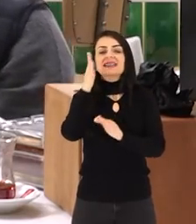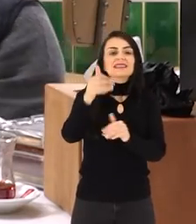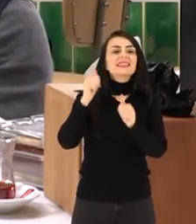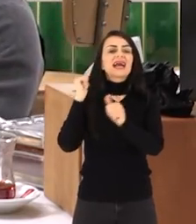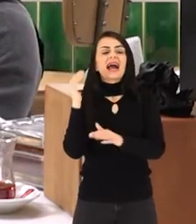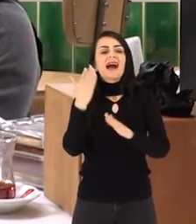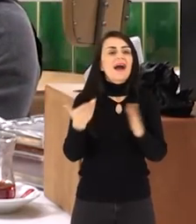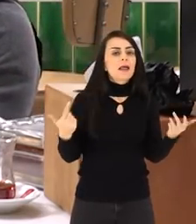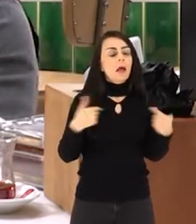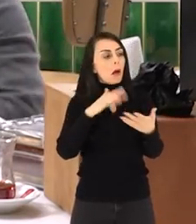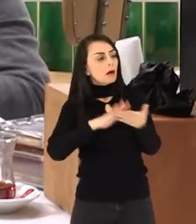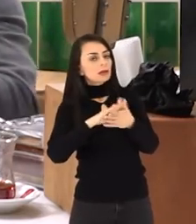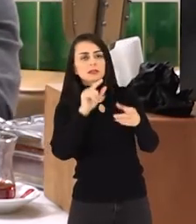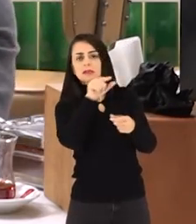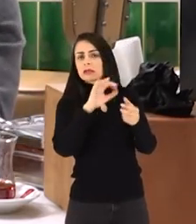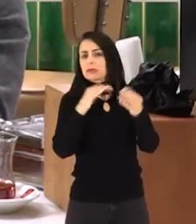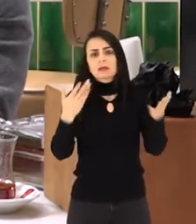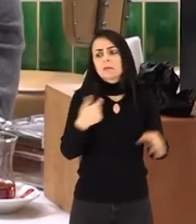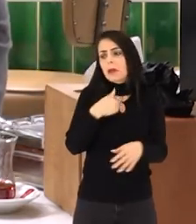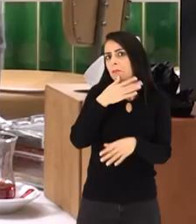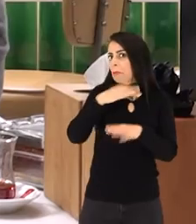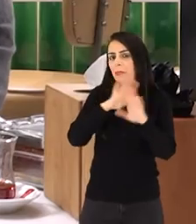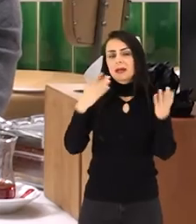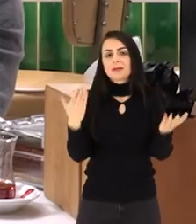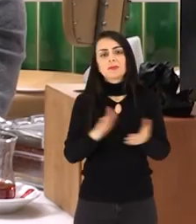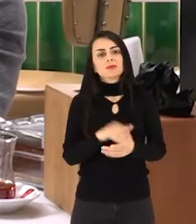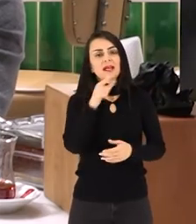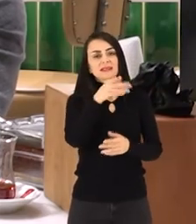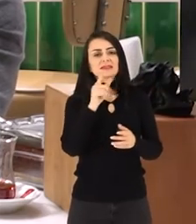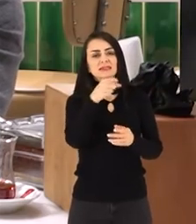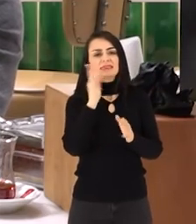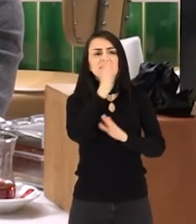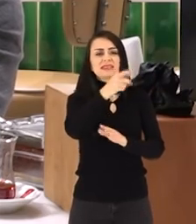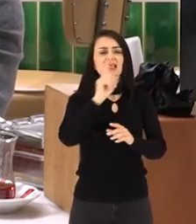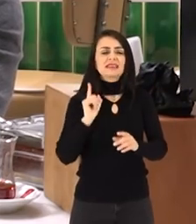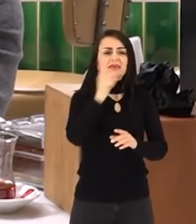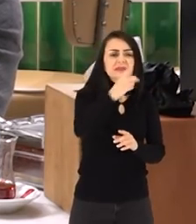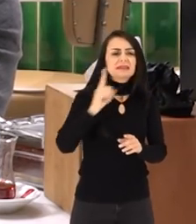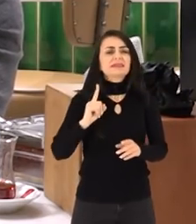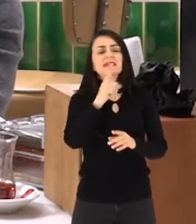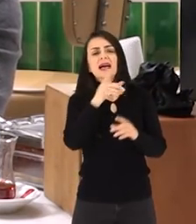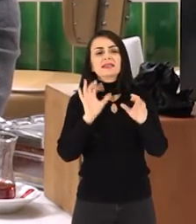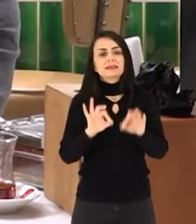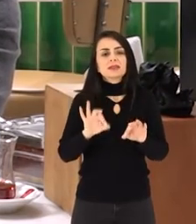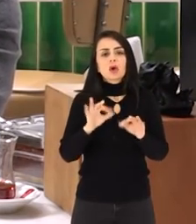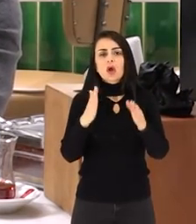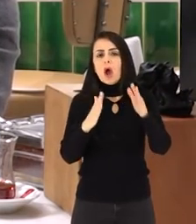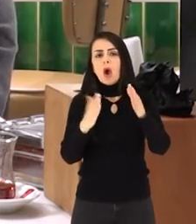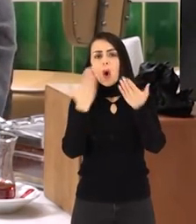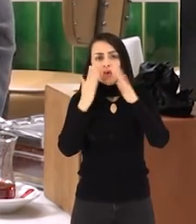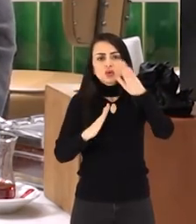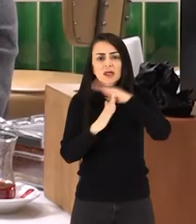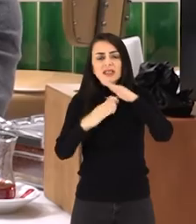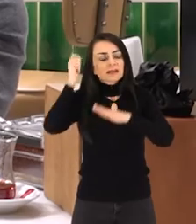ya hakikaten? Ben bunları bilmiyorum ya. Şimdi... Zaten gittin geldin, gittin geldin okuldan önce. Hep öyleydim. Sonra yani okulun arasında